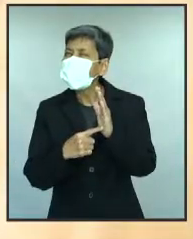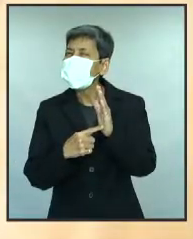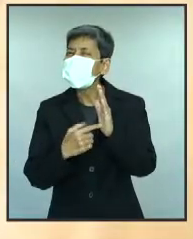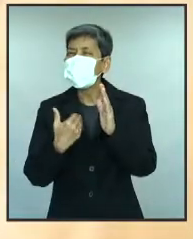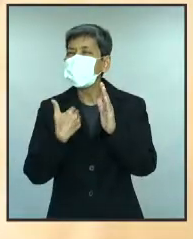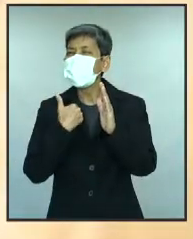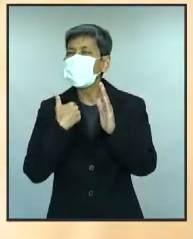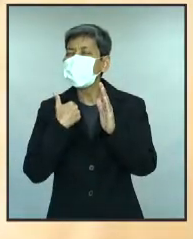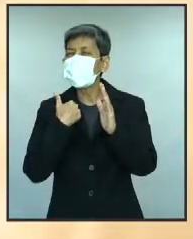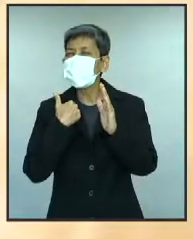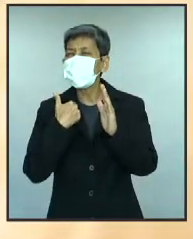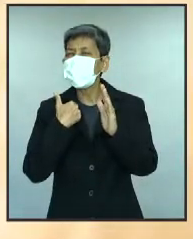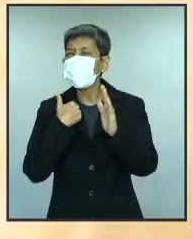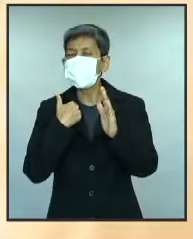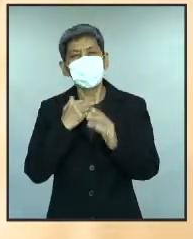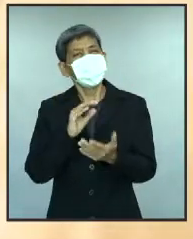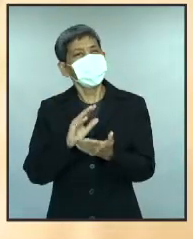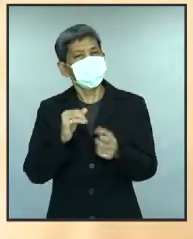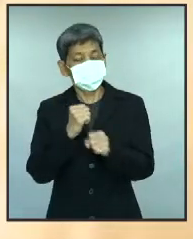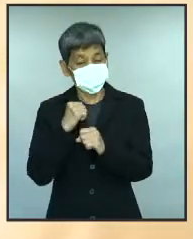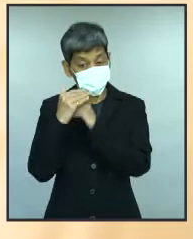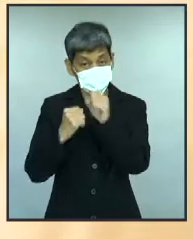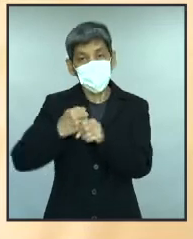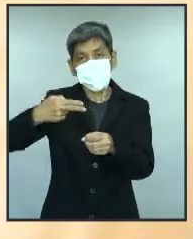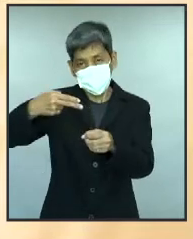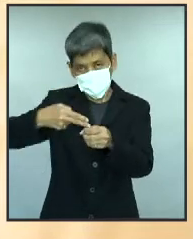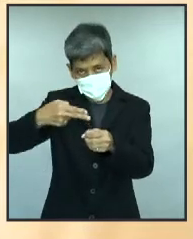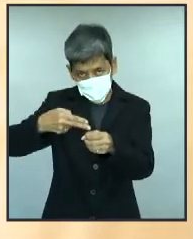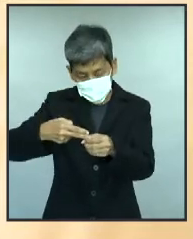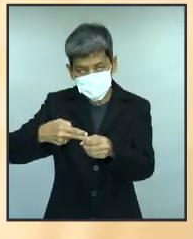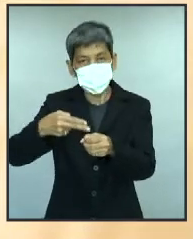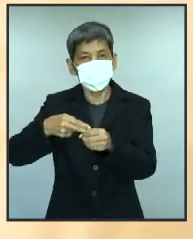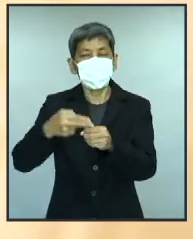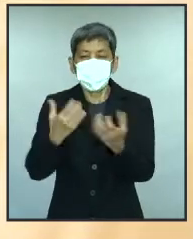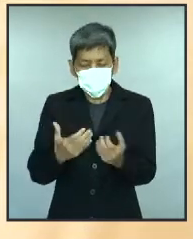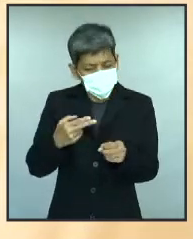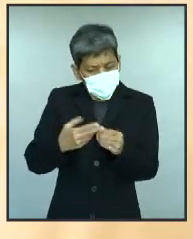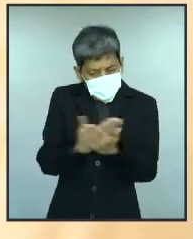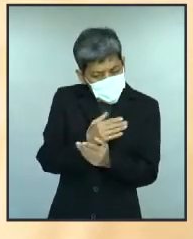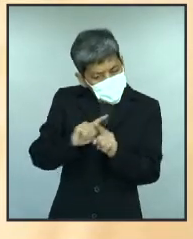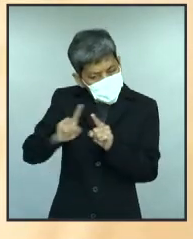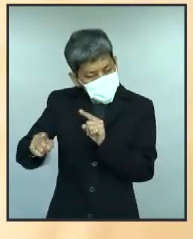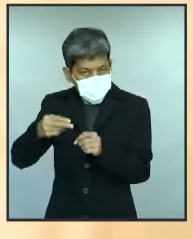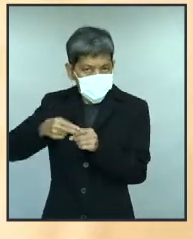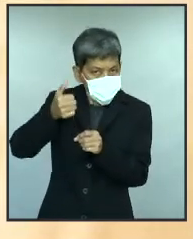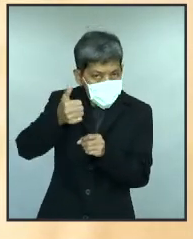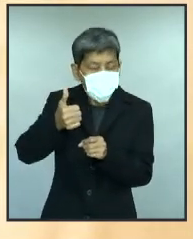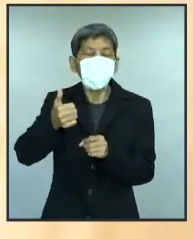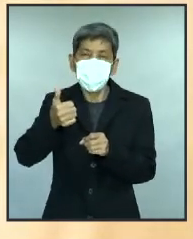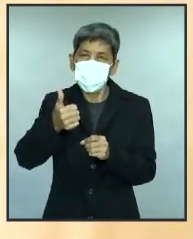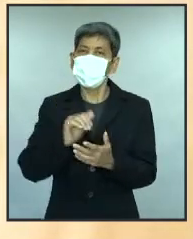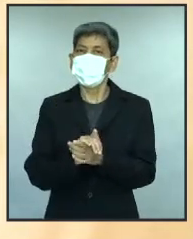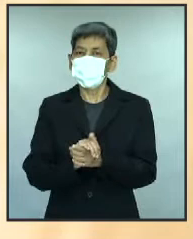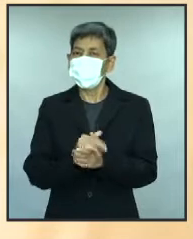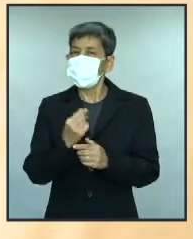ของทางด้านพลังงานก็จะเป็นพัฒนาเรื่องน้ำมันอุปกรณ์พลังงานทดแทนพลังงาน